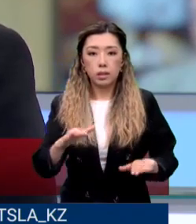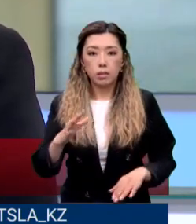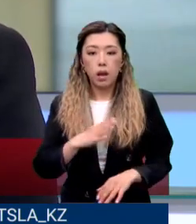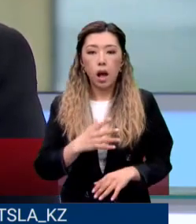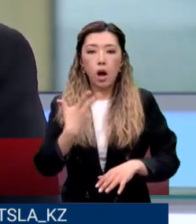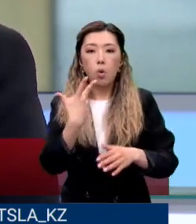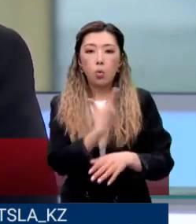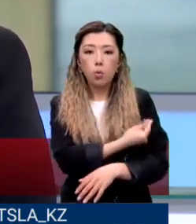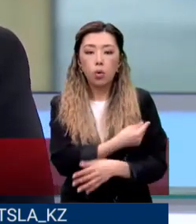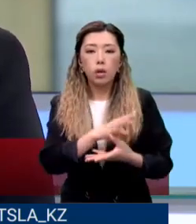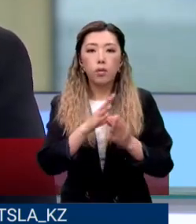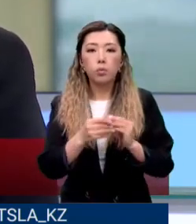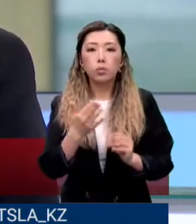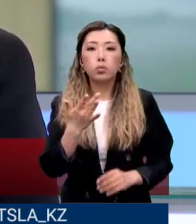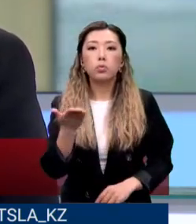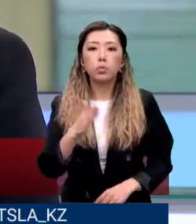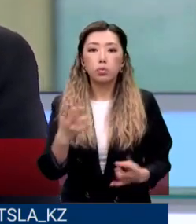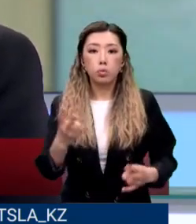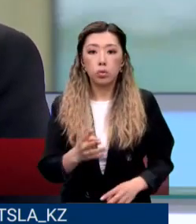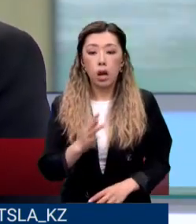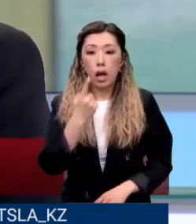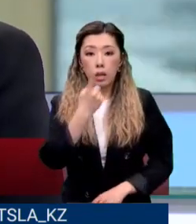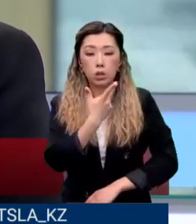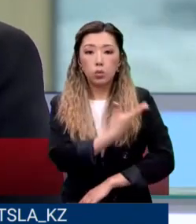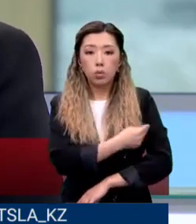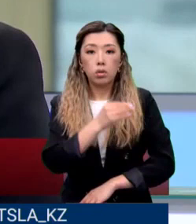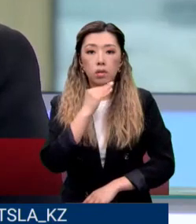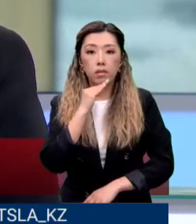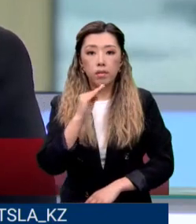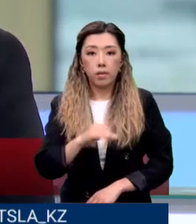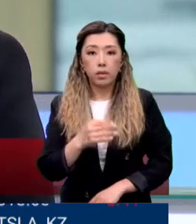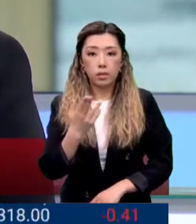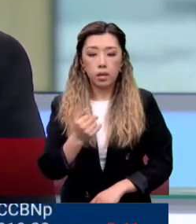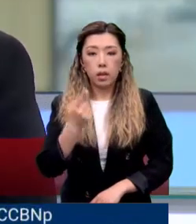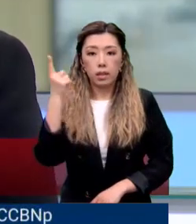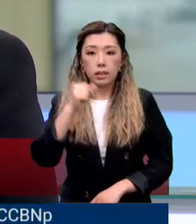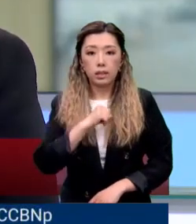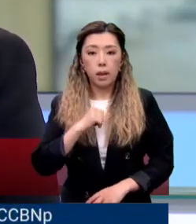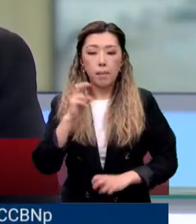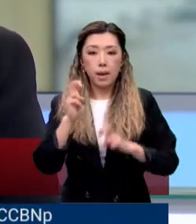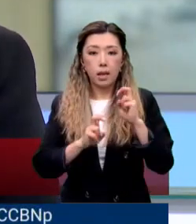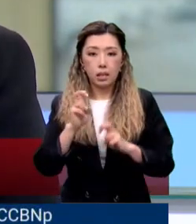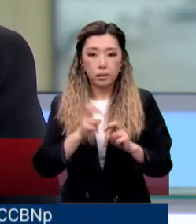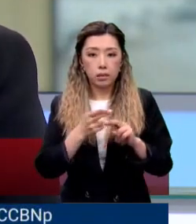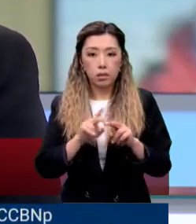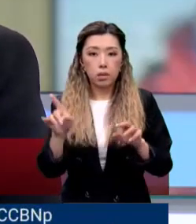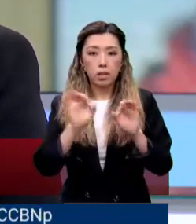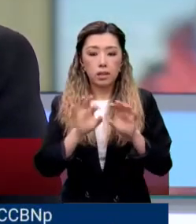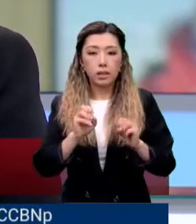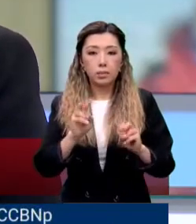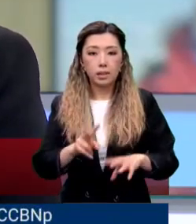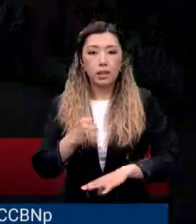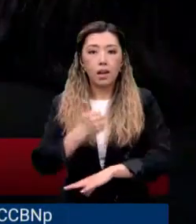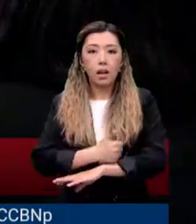ребенку? Одному ребенку один укол. Достаточно? Да, ну это вот сам производитель, и в принципе экспертно-консультативный